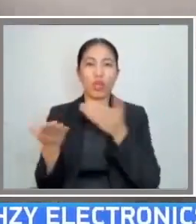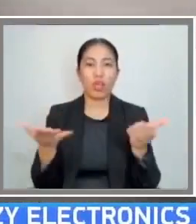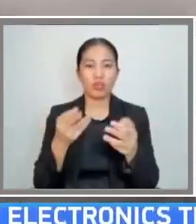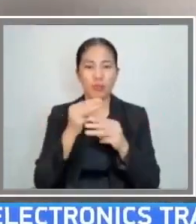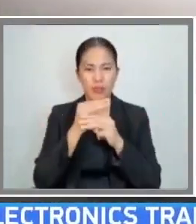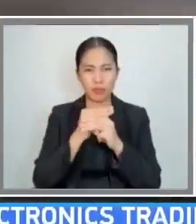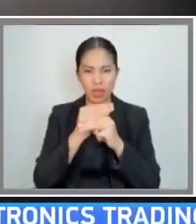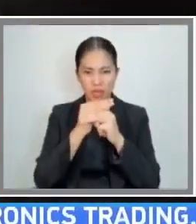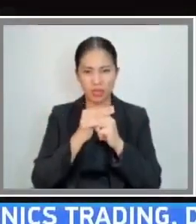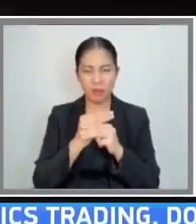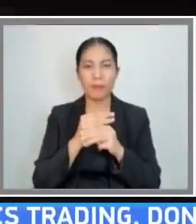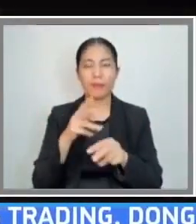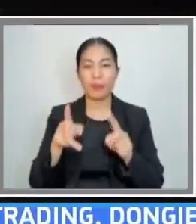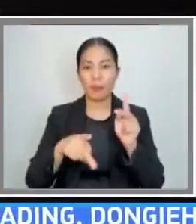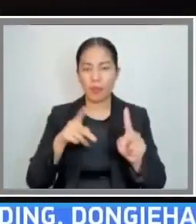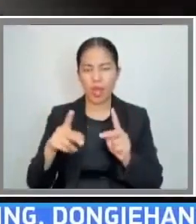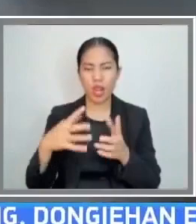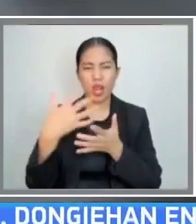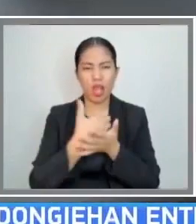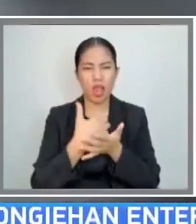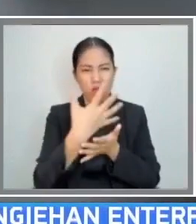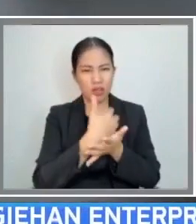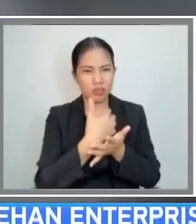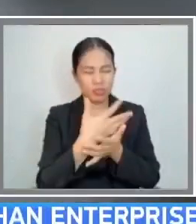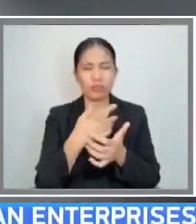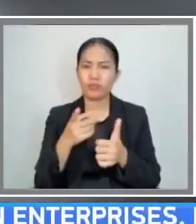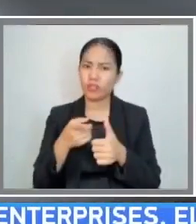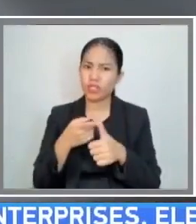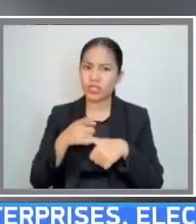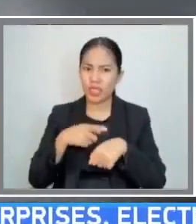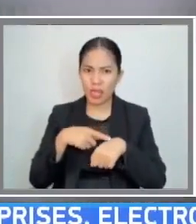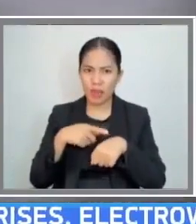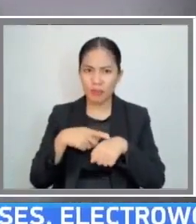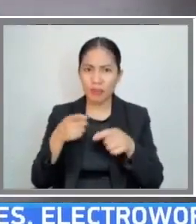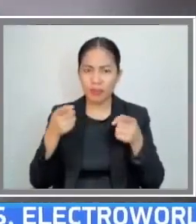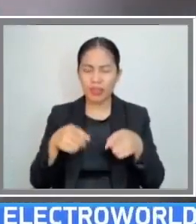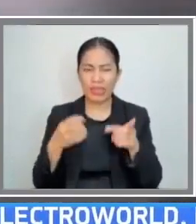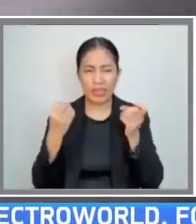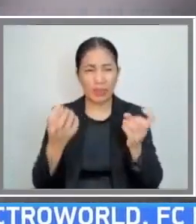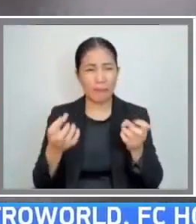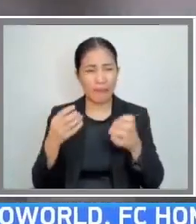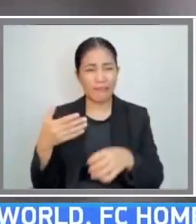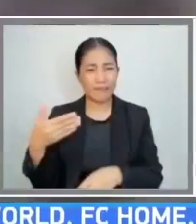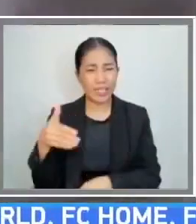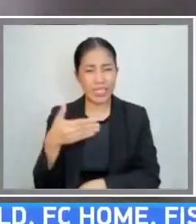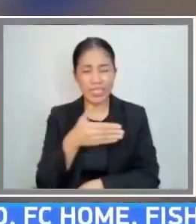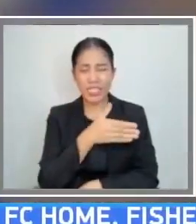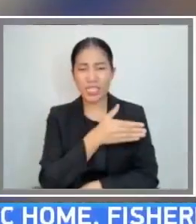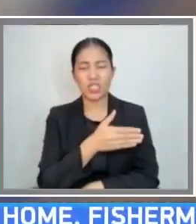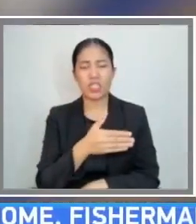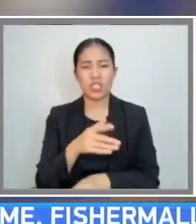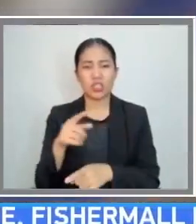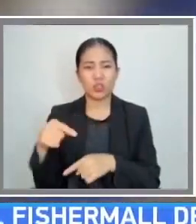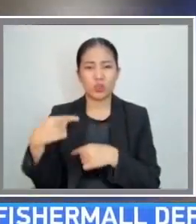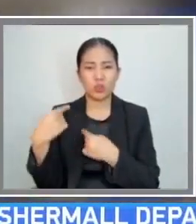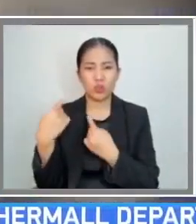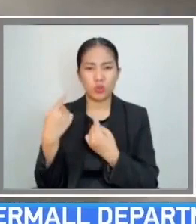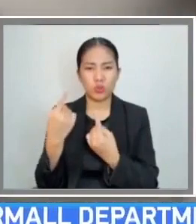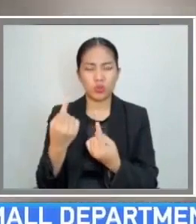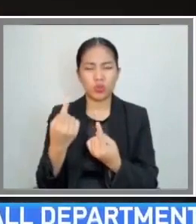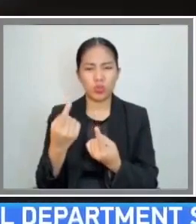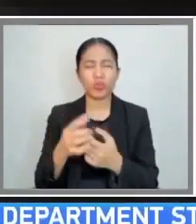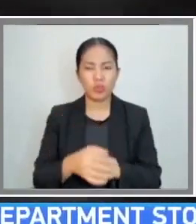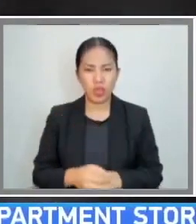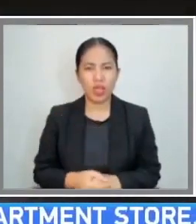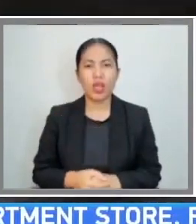residente. Yan daw ang unang pagkakataon na may ganoong karaming isda sa lugar na tinatayang mahigit 2,000 kilo. Ayon sa Bureau